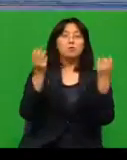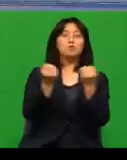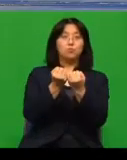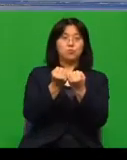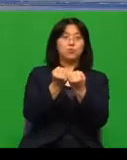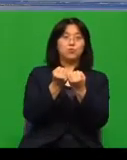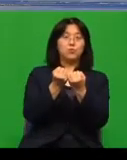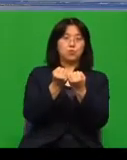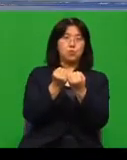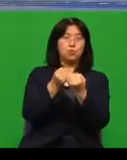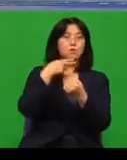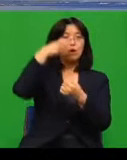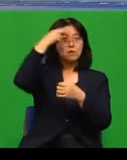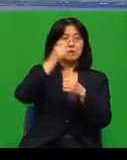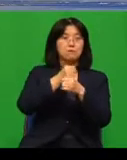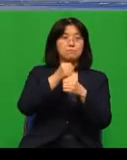来館ということで、